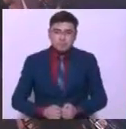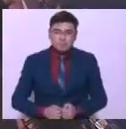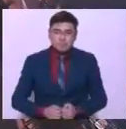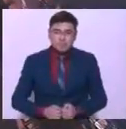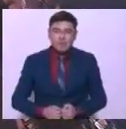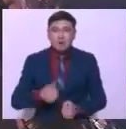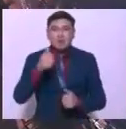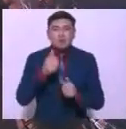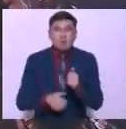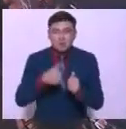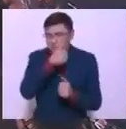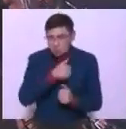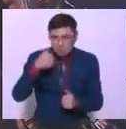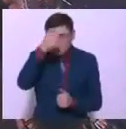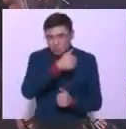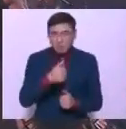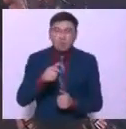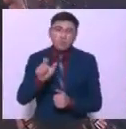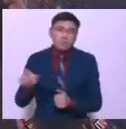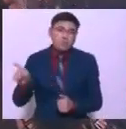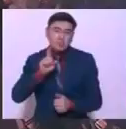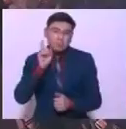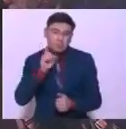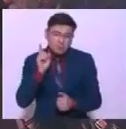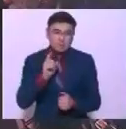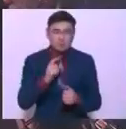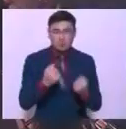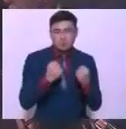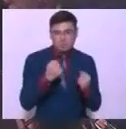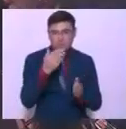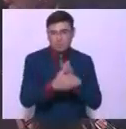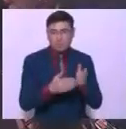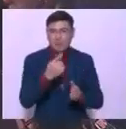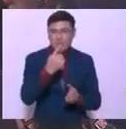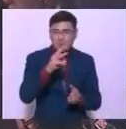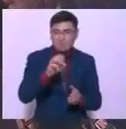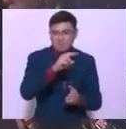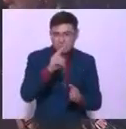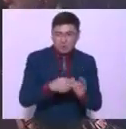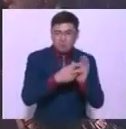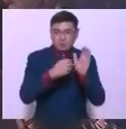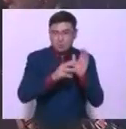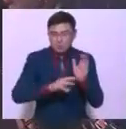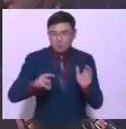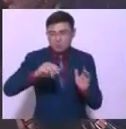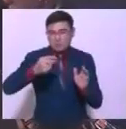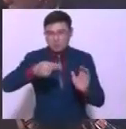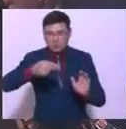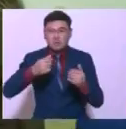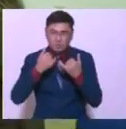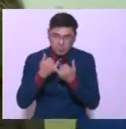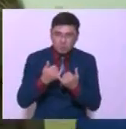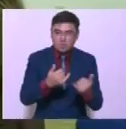Жыл сайын облыста балалардың бұқаралық спортпен айналысу үшін 1 миллиард 800 миллион теңге бөлінеді. Бүгінде аймақта 10 мыңдай